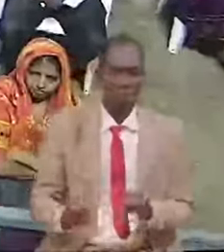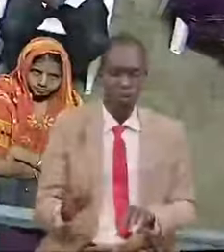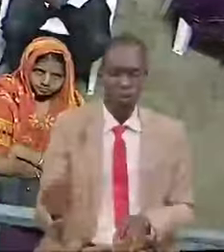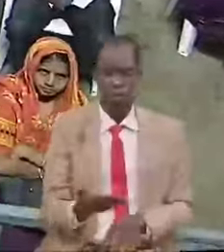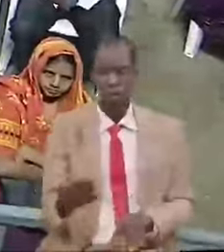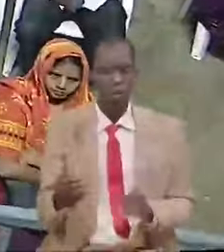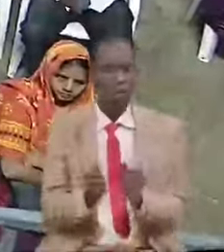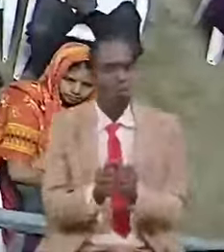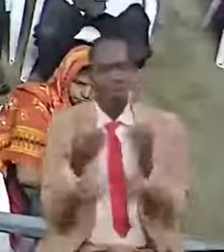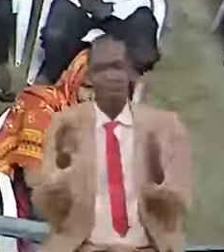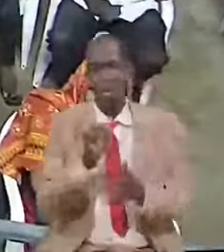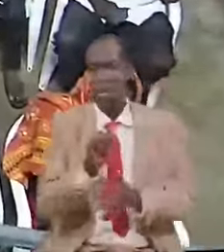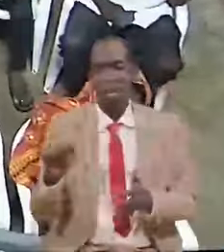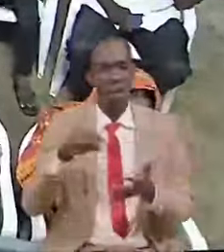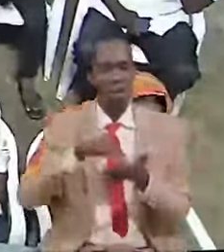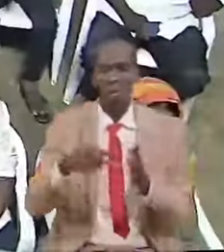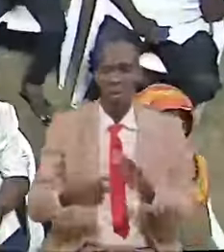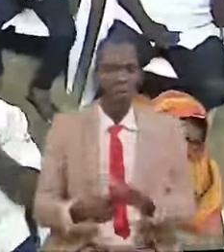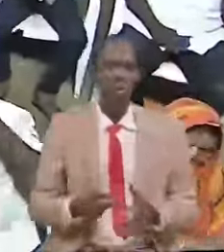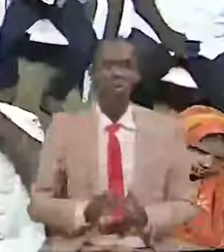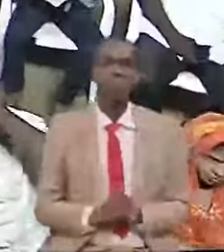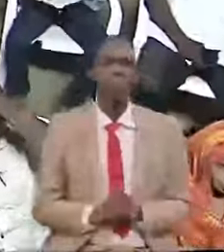Dieu ne fait jamais rien sans objectif.